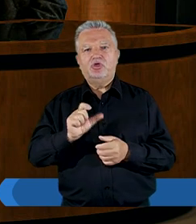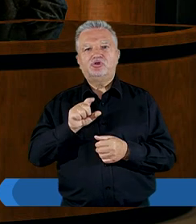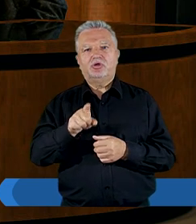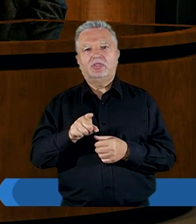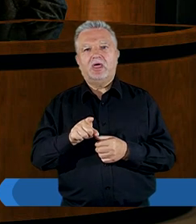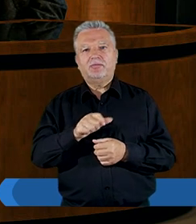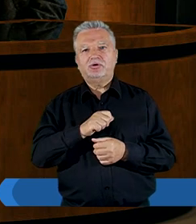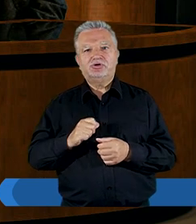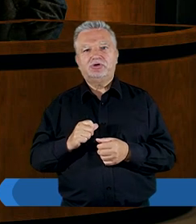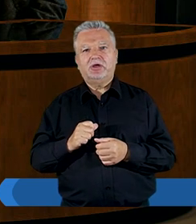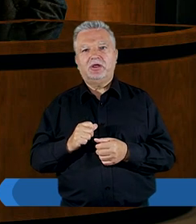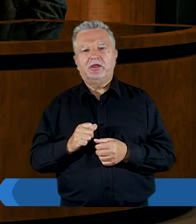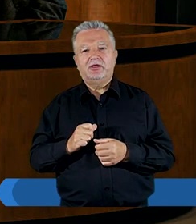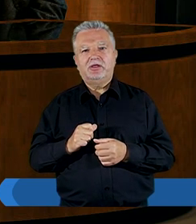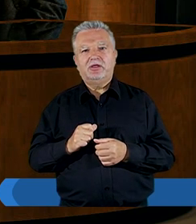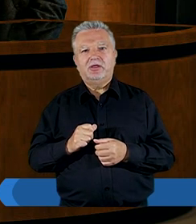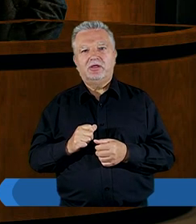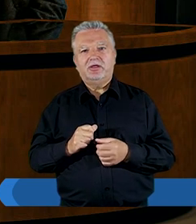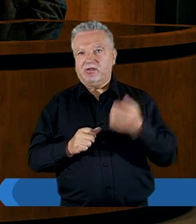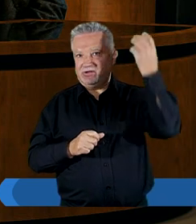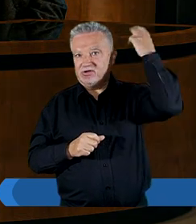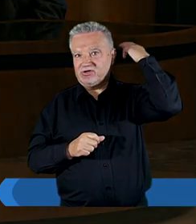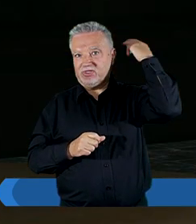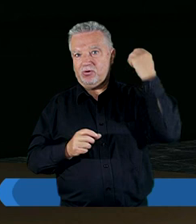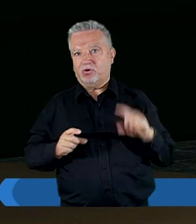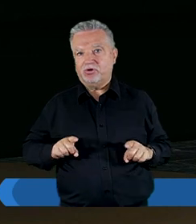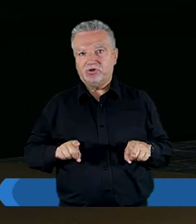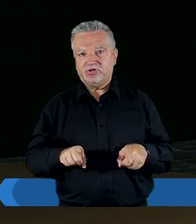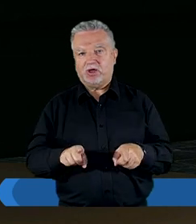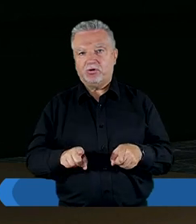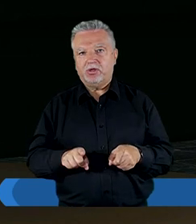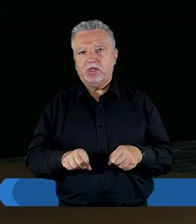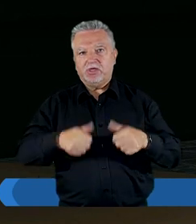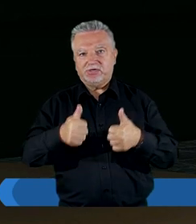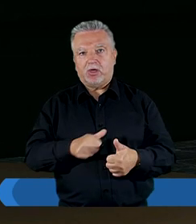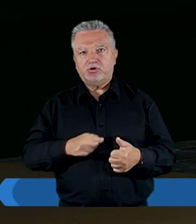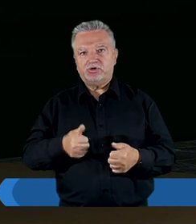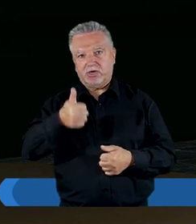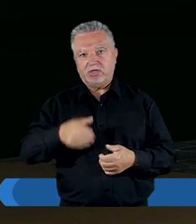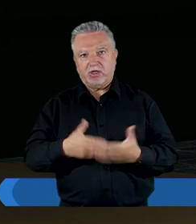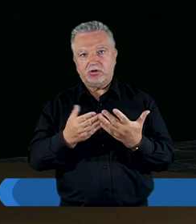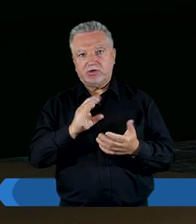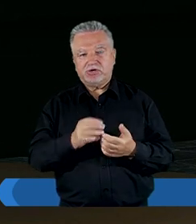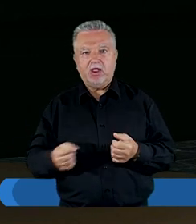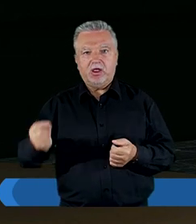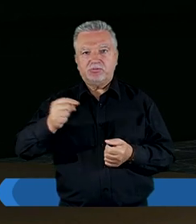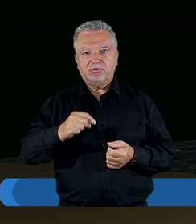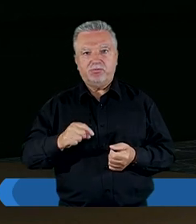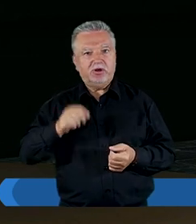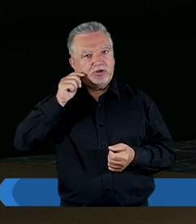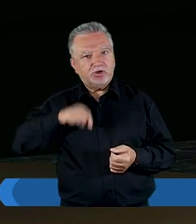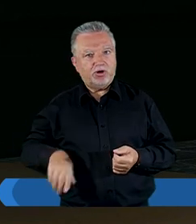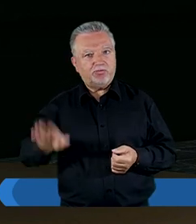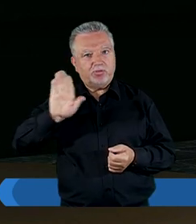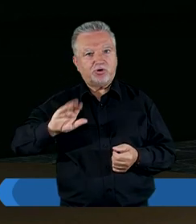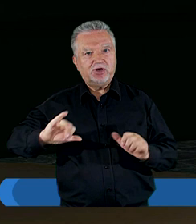się na zapleczu działo. Otóż zdarzyło się pewnego dnia, że przybyli synowie Boży,